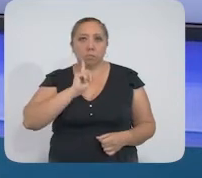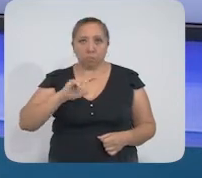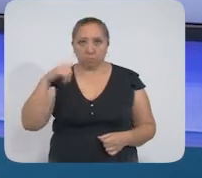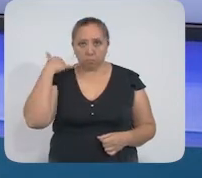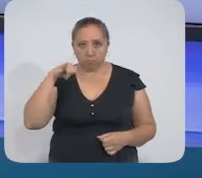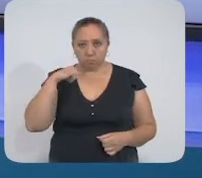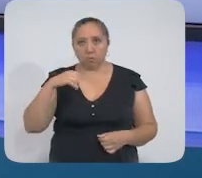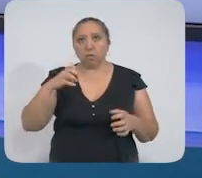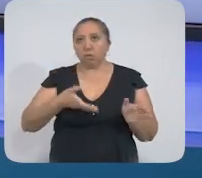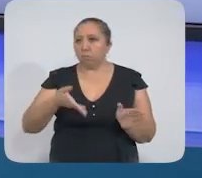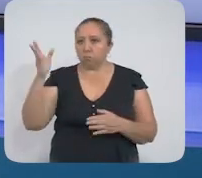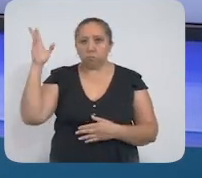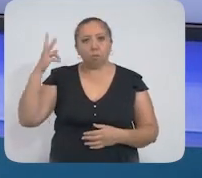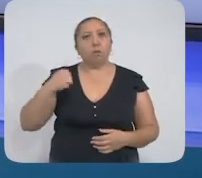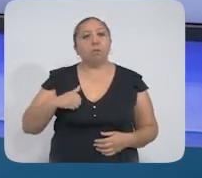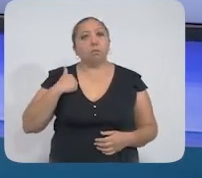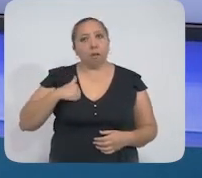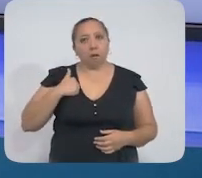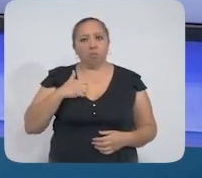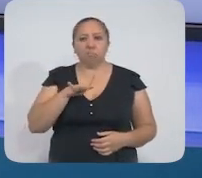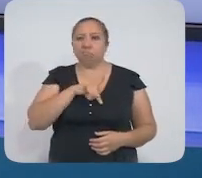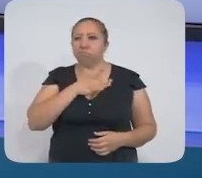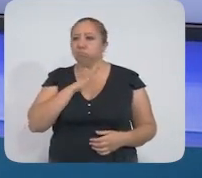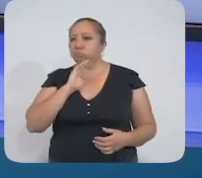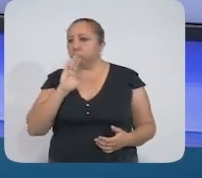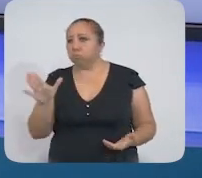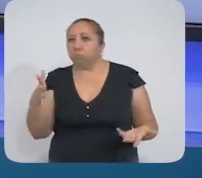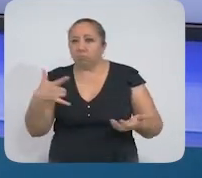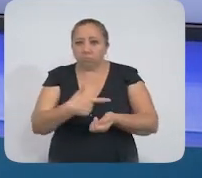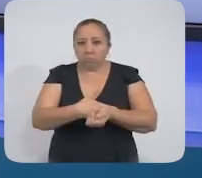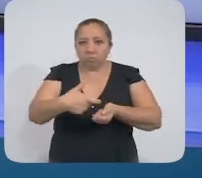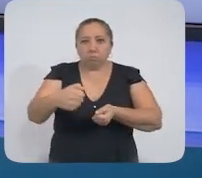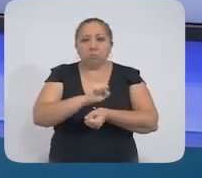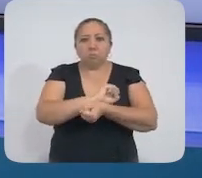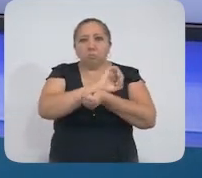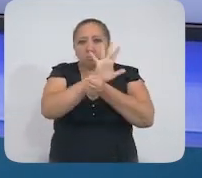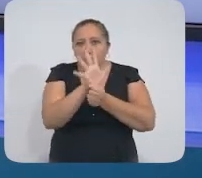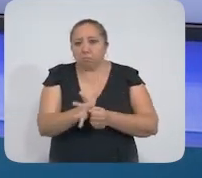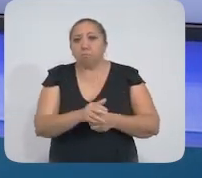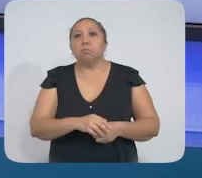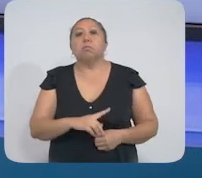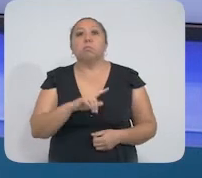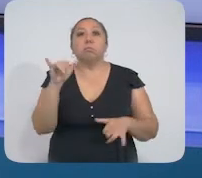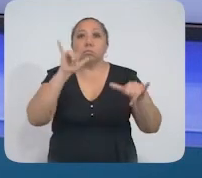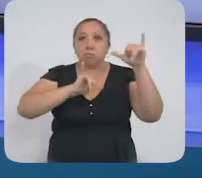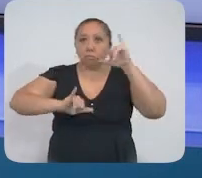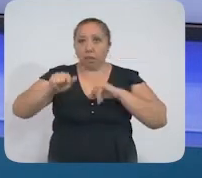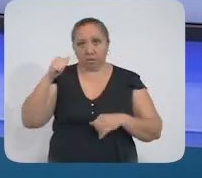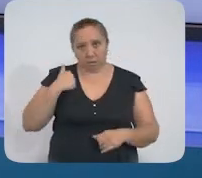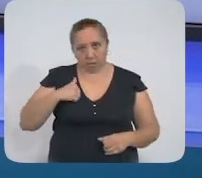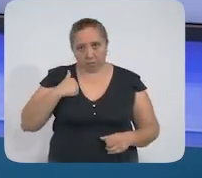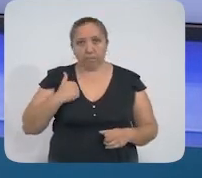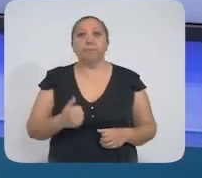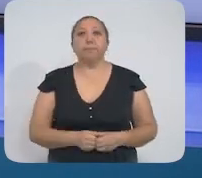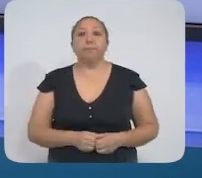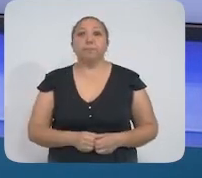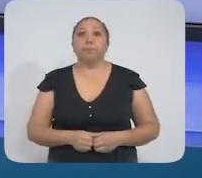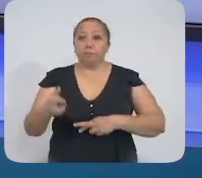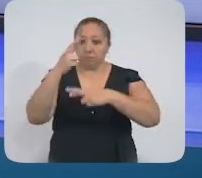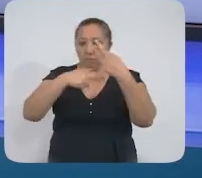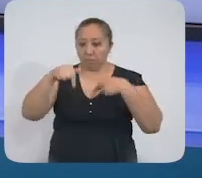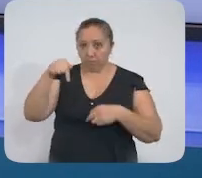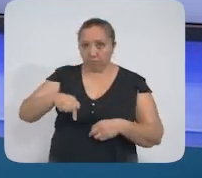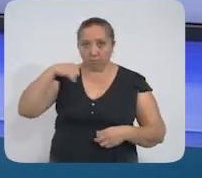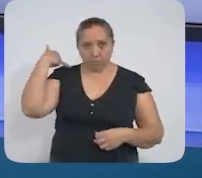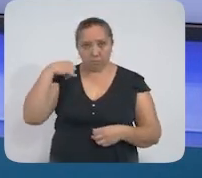tu yet makil, wayanti talamil, yolal sen wa sasakal, ma uts akiko mak chen tu hum. Payal taniktun tulaka al kahnalo, be kuts atanto tulaka bash